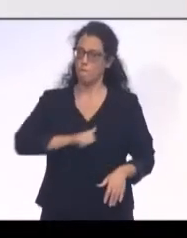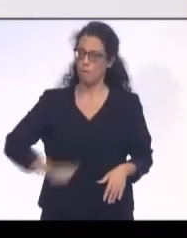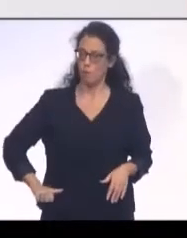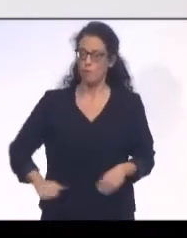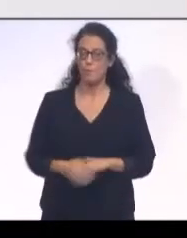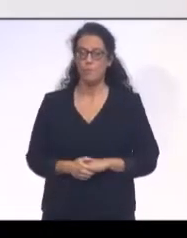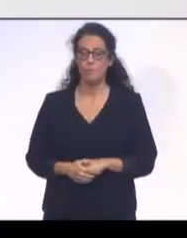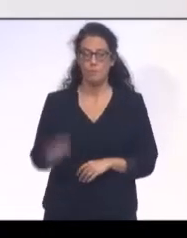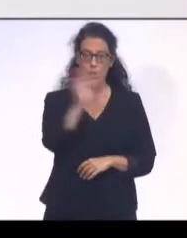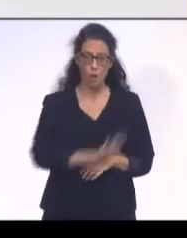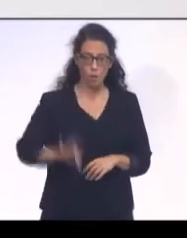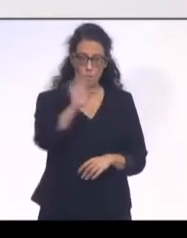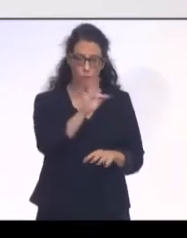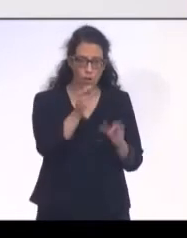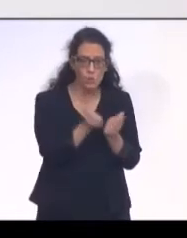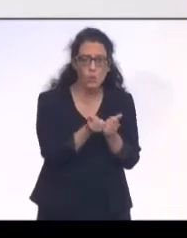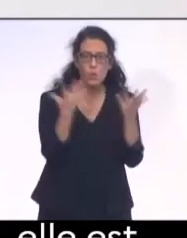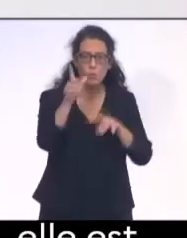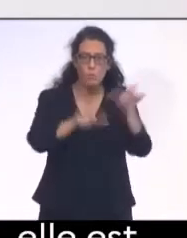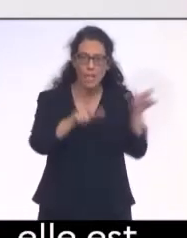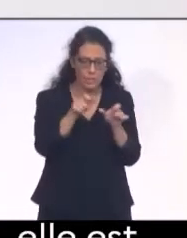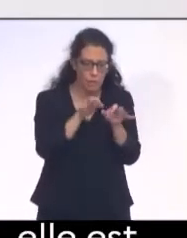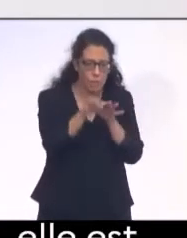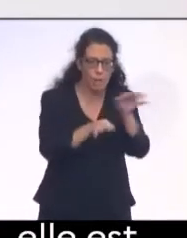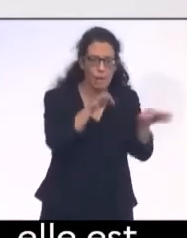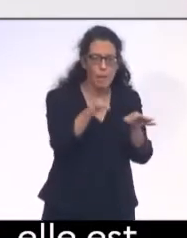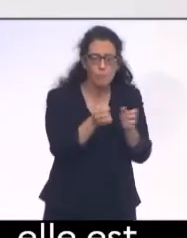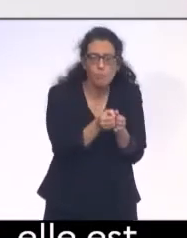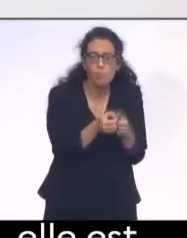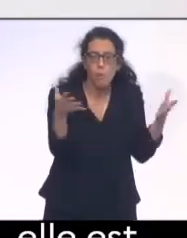grand nombre de cas. Toutes les régions sont concernées. Toutes.